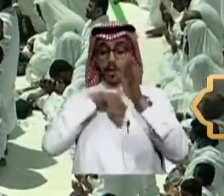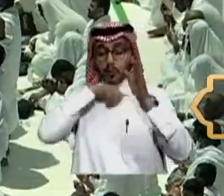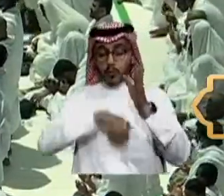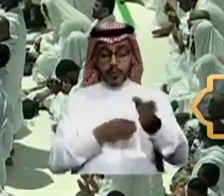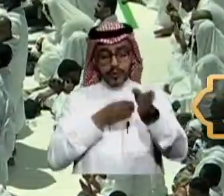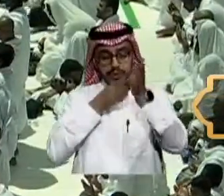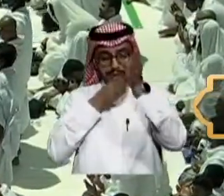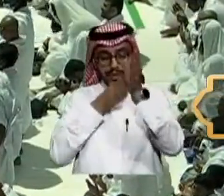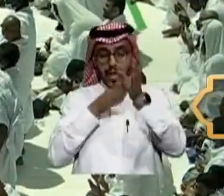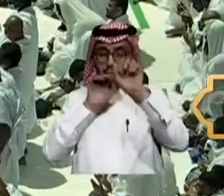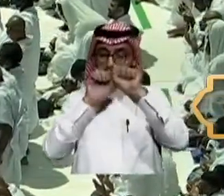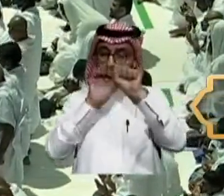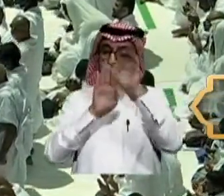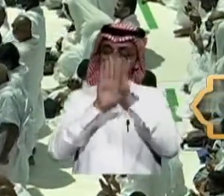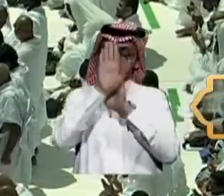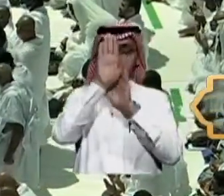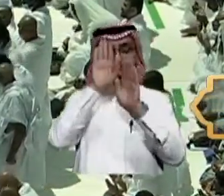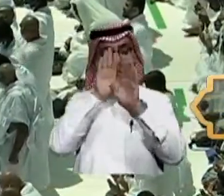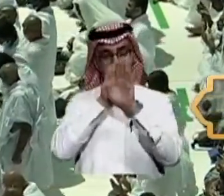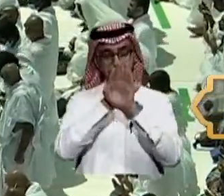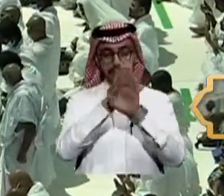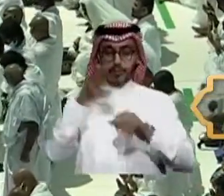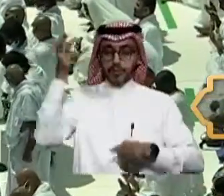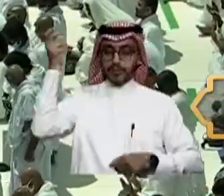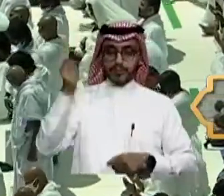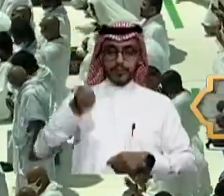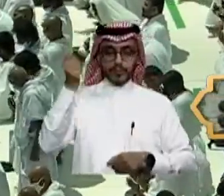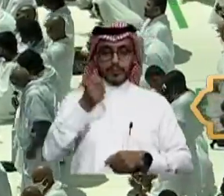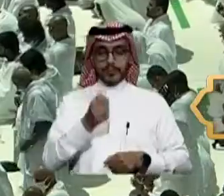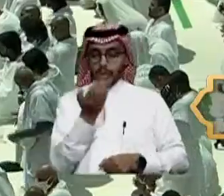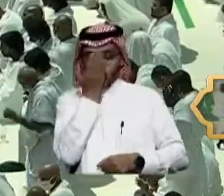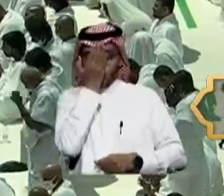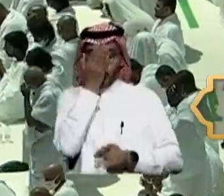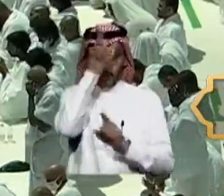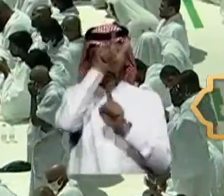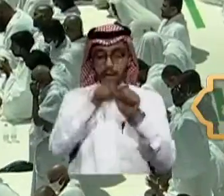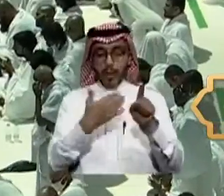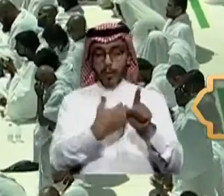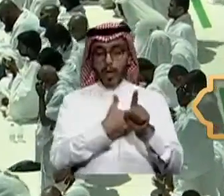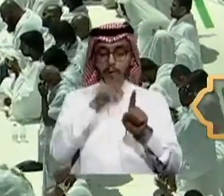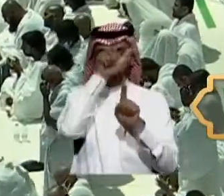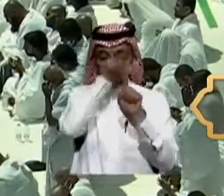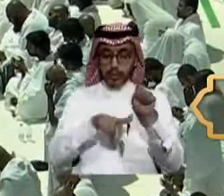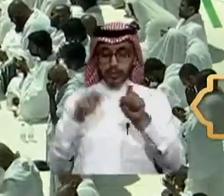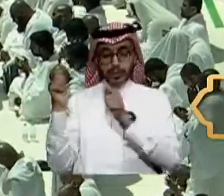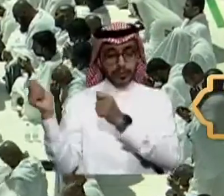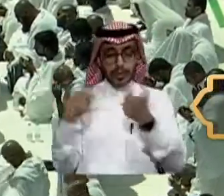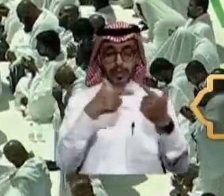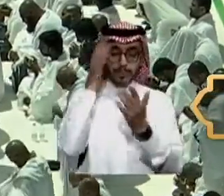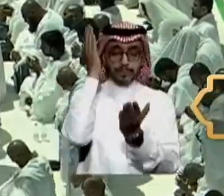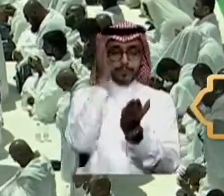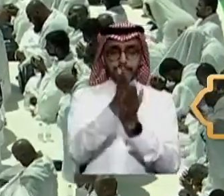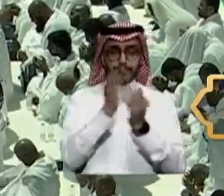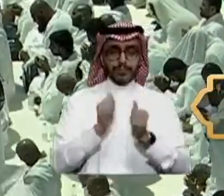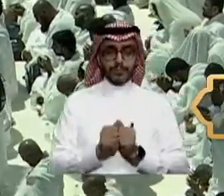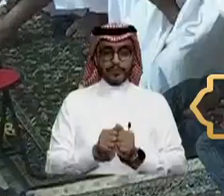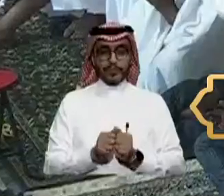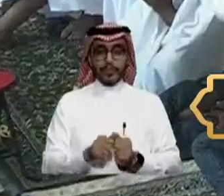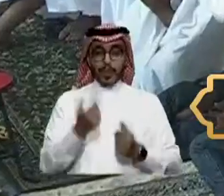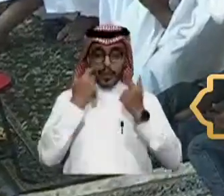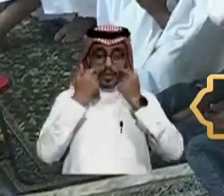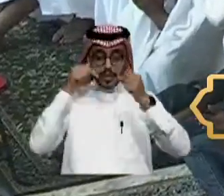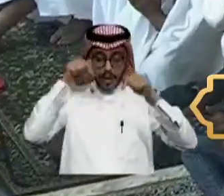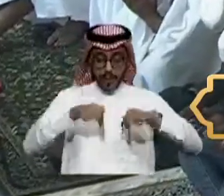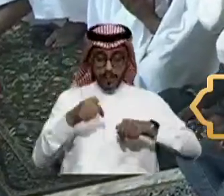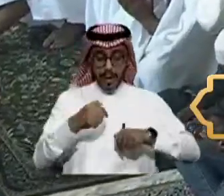نبيك محمد صلى الله عليه وسلم وعبادك المؤمنين المجاهدين الصادقين اللهم